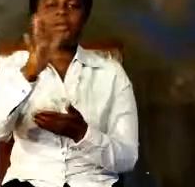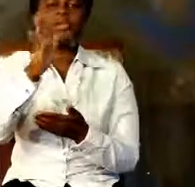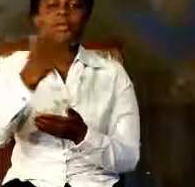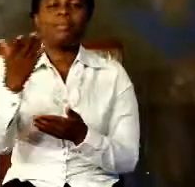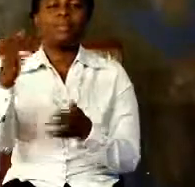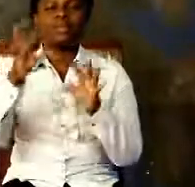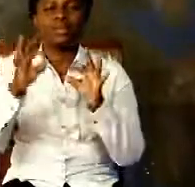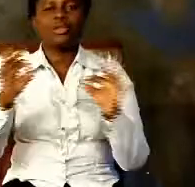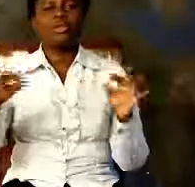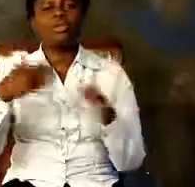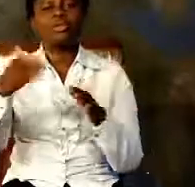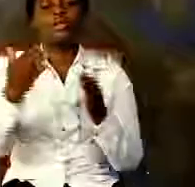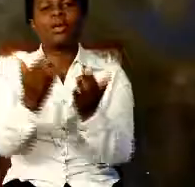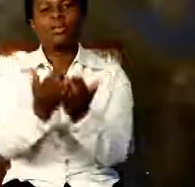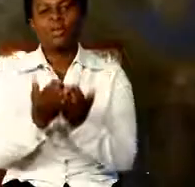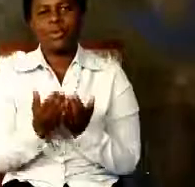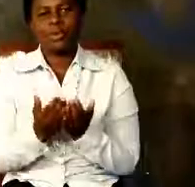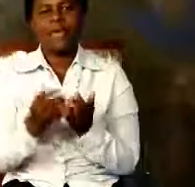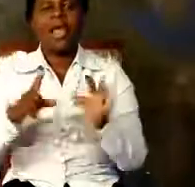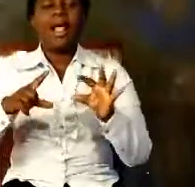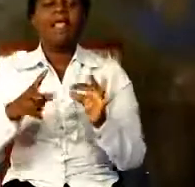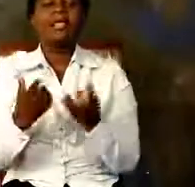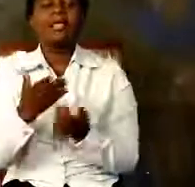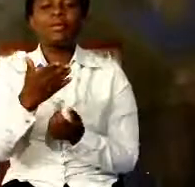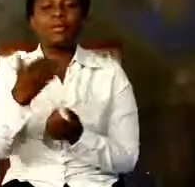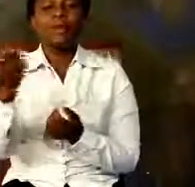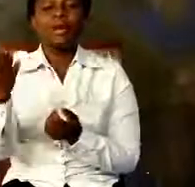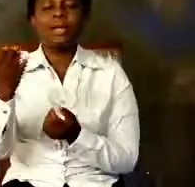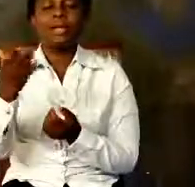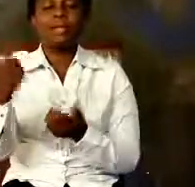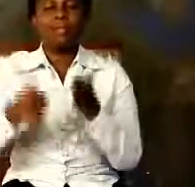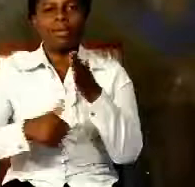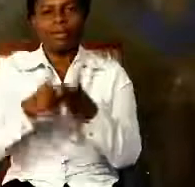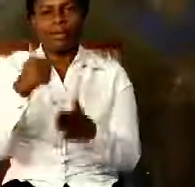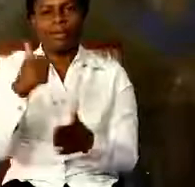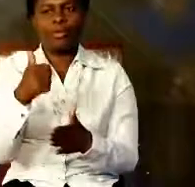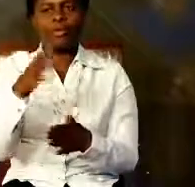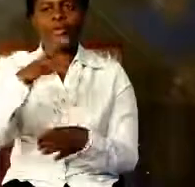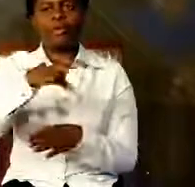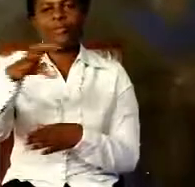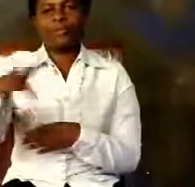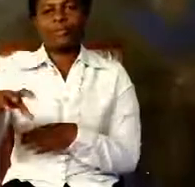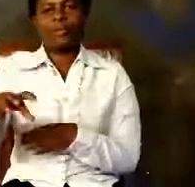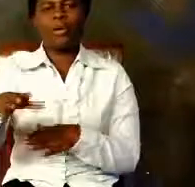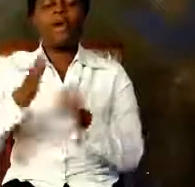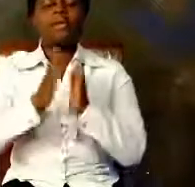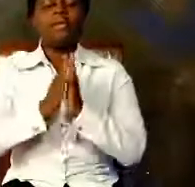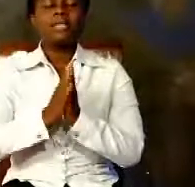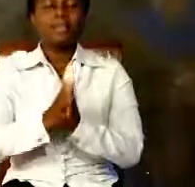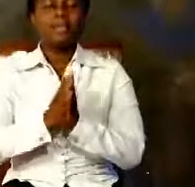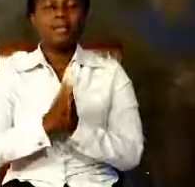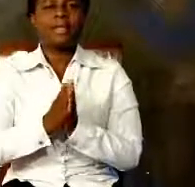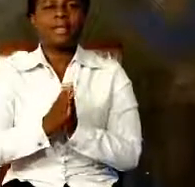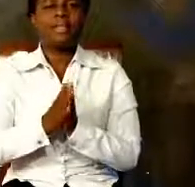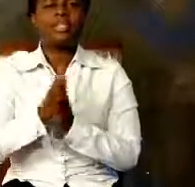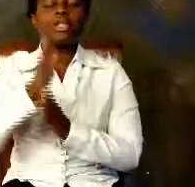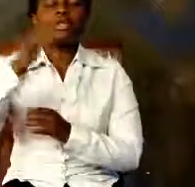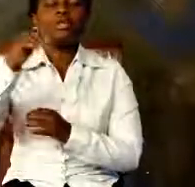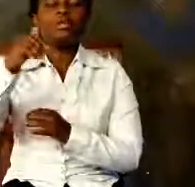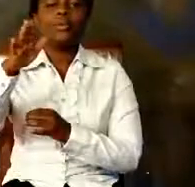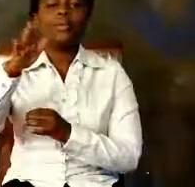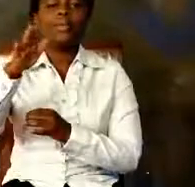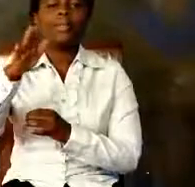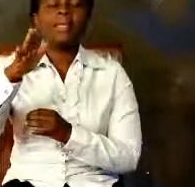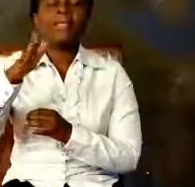nzuri tunazoendelea kuzipokea. Lakini kwa wale ambao ni viongozi wa vituo, tafadhali tuma taarifa